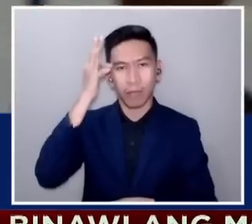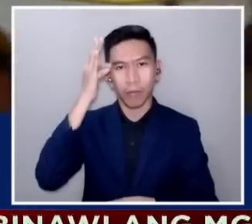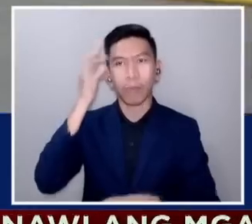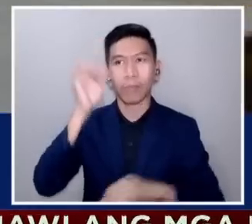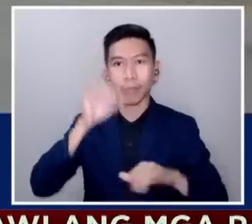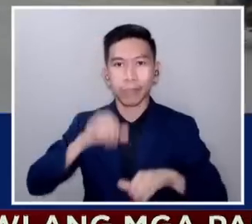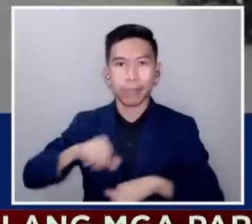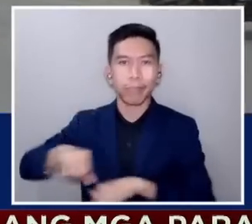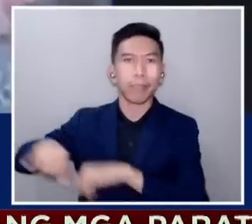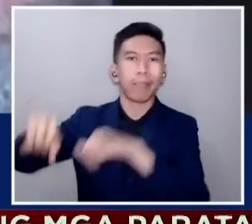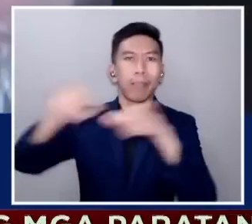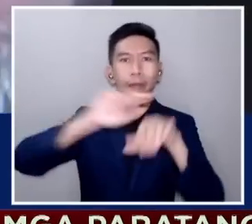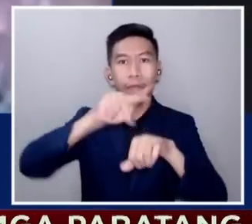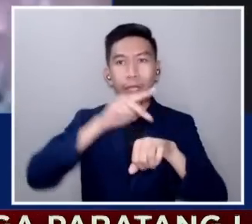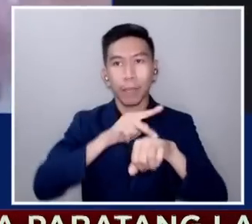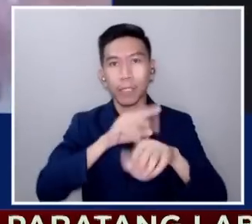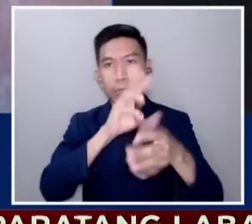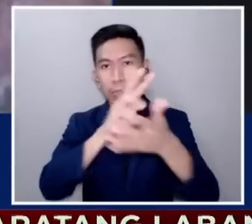rehiyon.